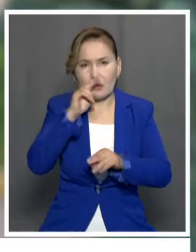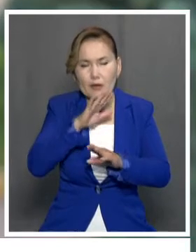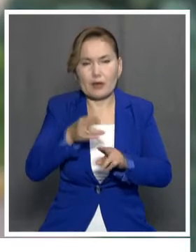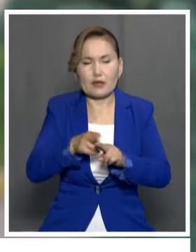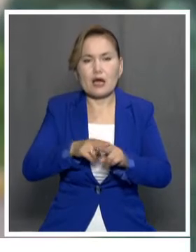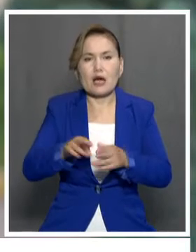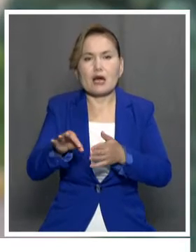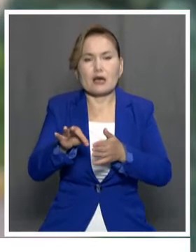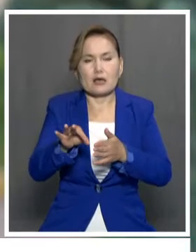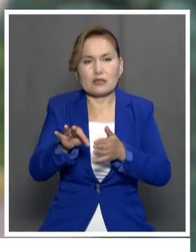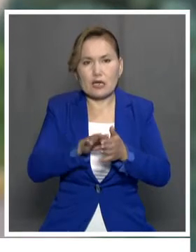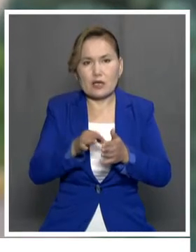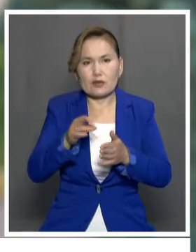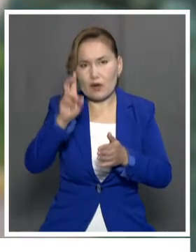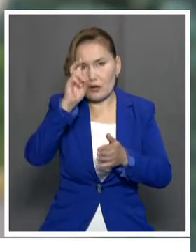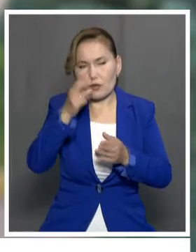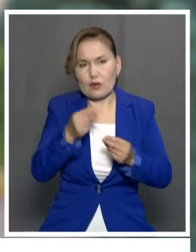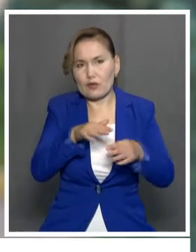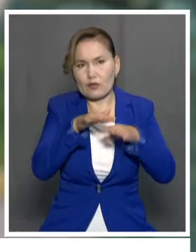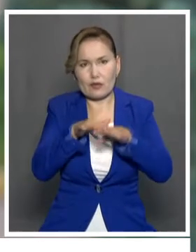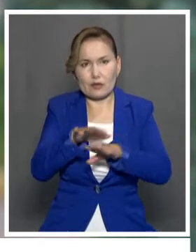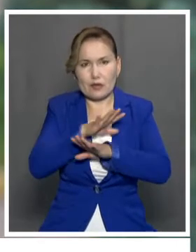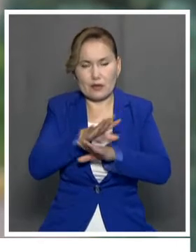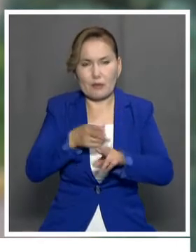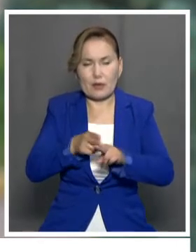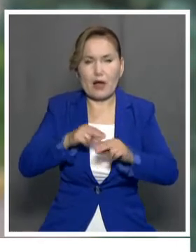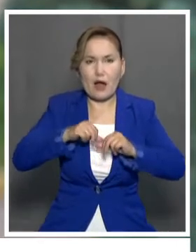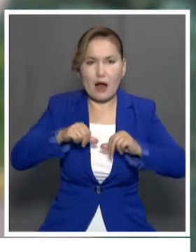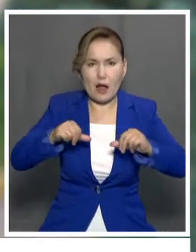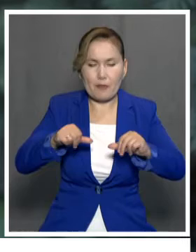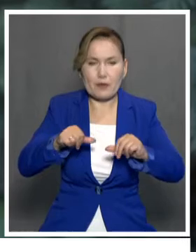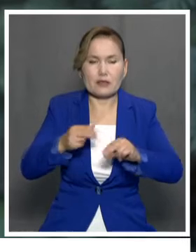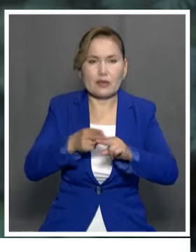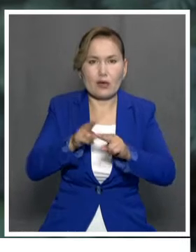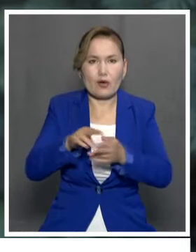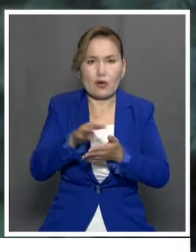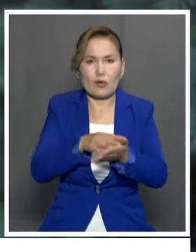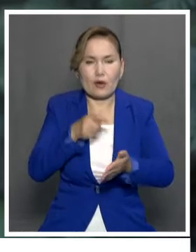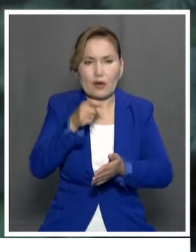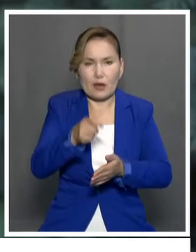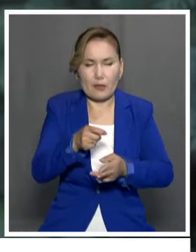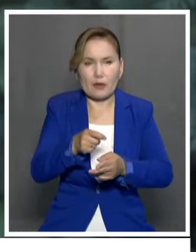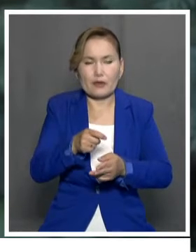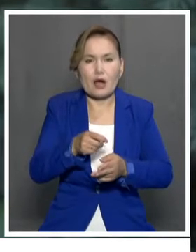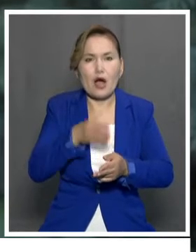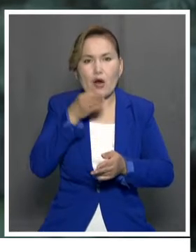айтайын. Республикалық аномастикалық комиссияның қарауына ұсынылады. Оң қорытындысы